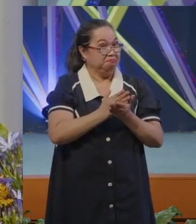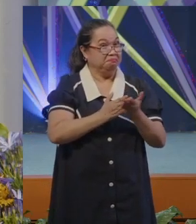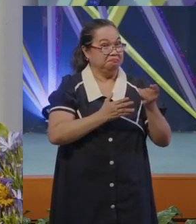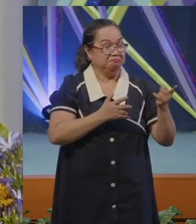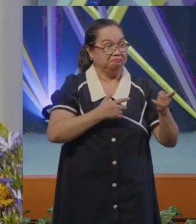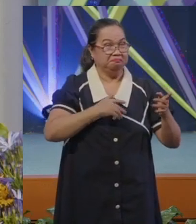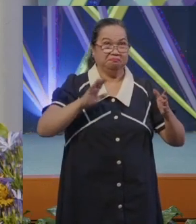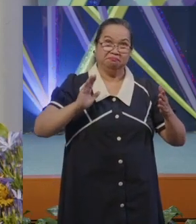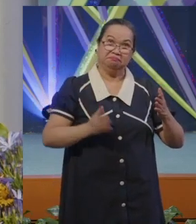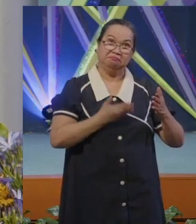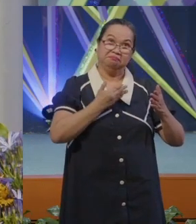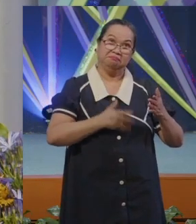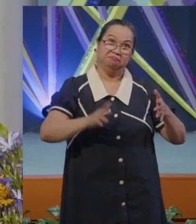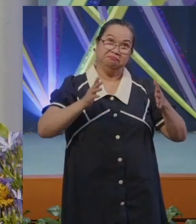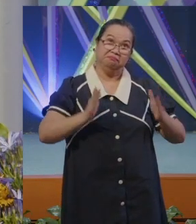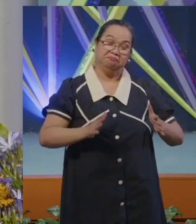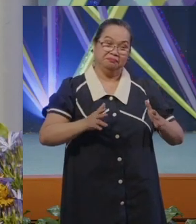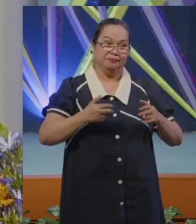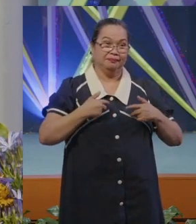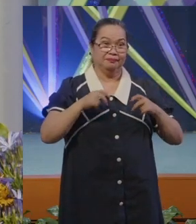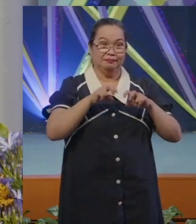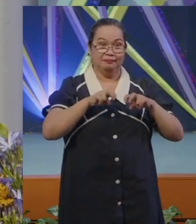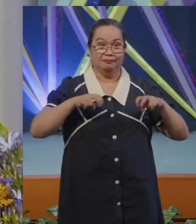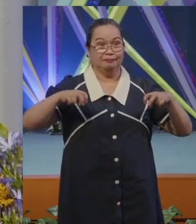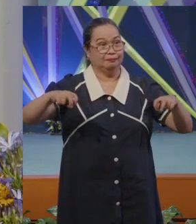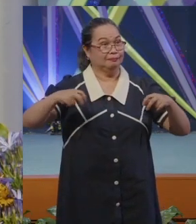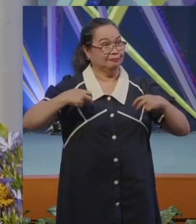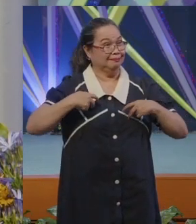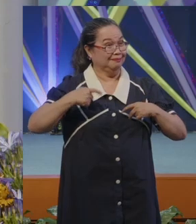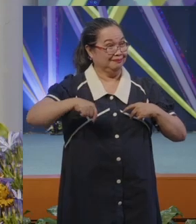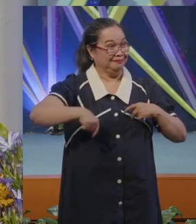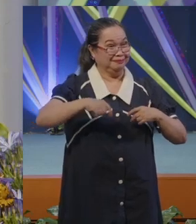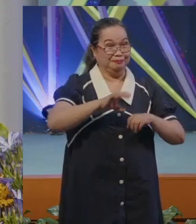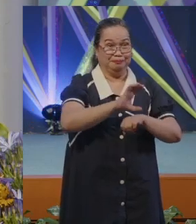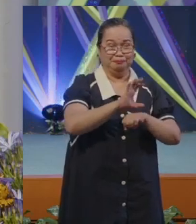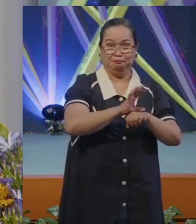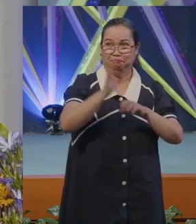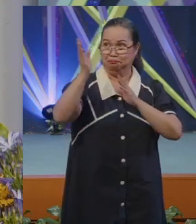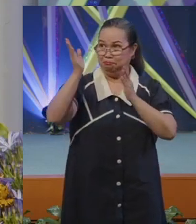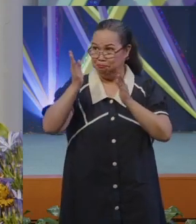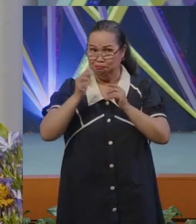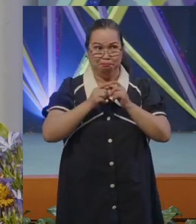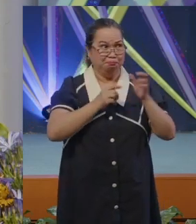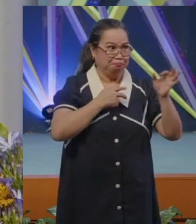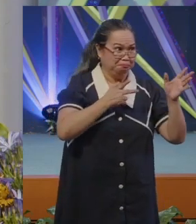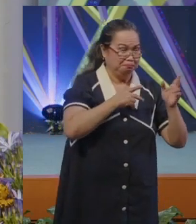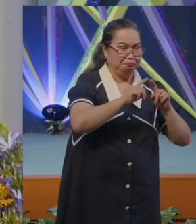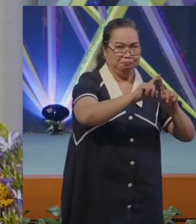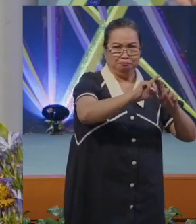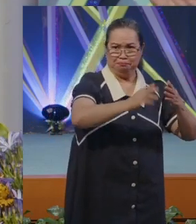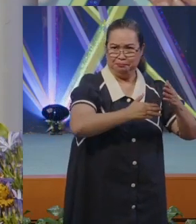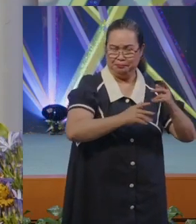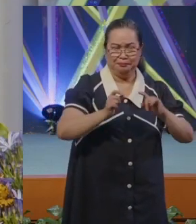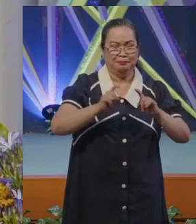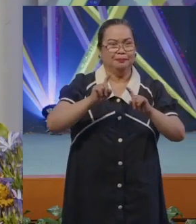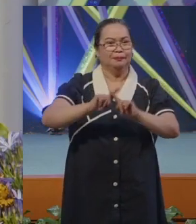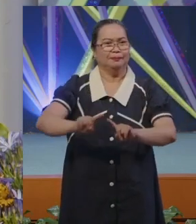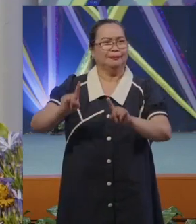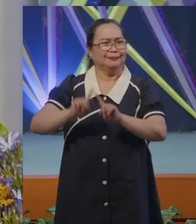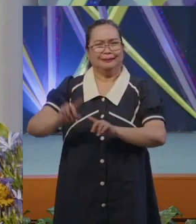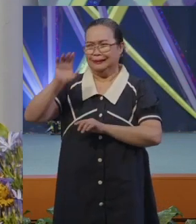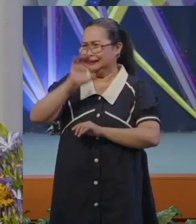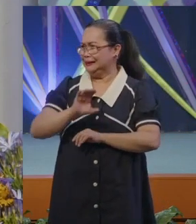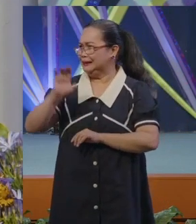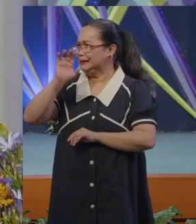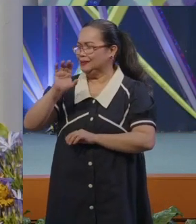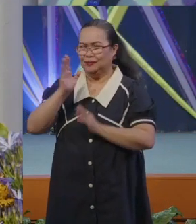ating choir. Naghahanap ng mga korista ang ating choir. Naghahanap ng choir director ang ating choir.